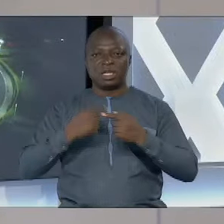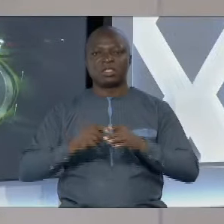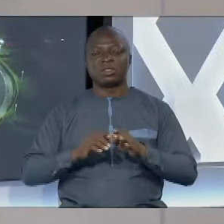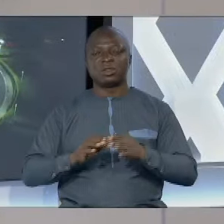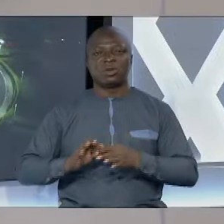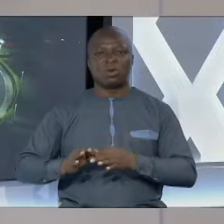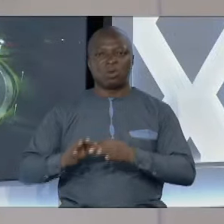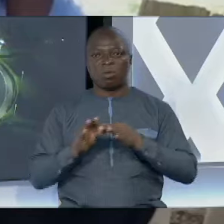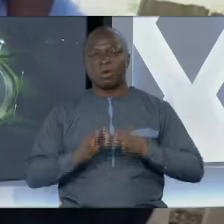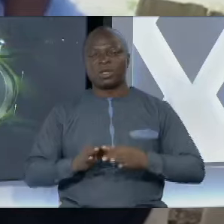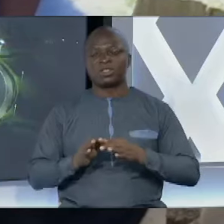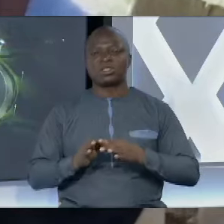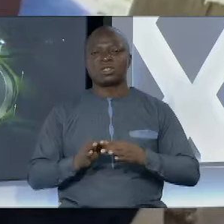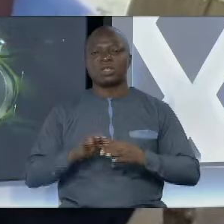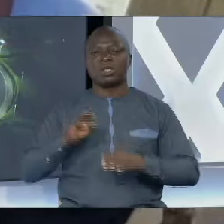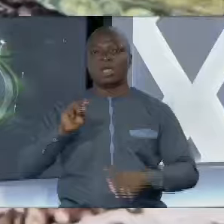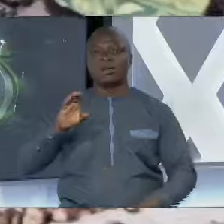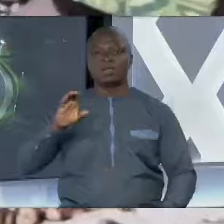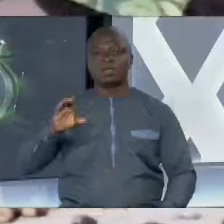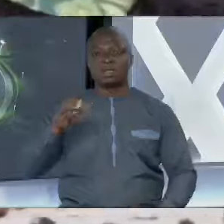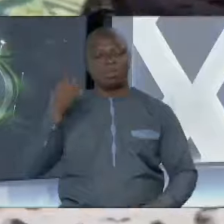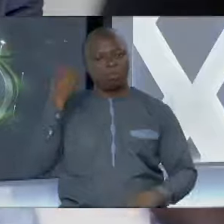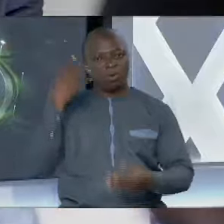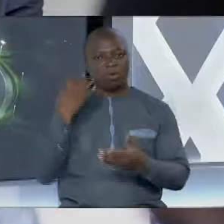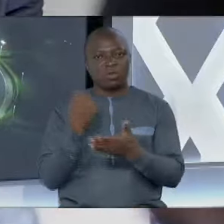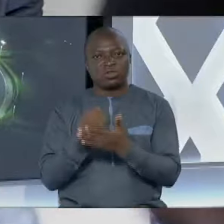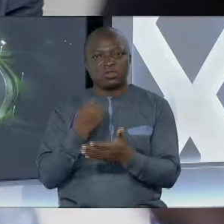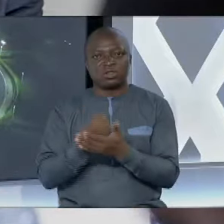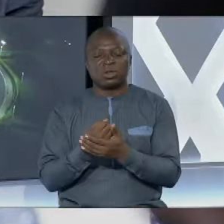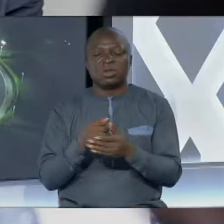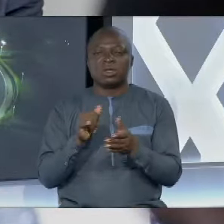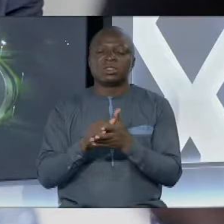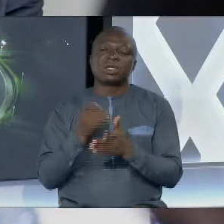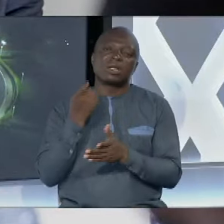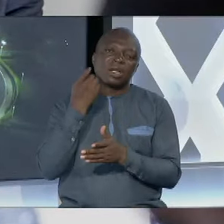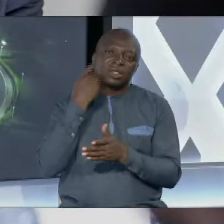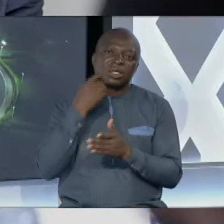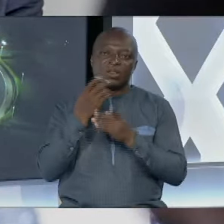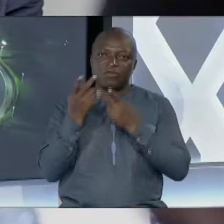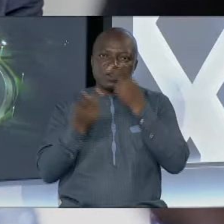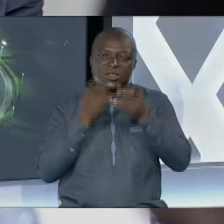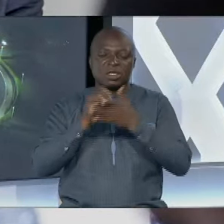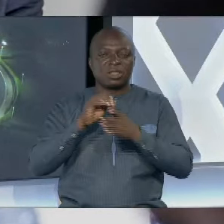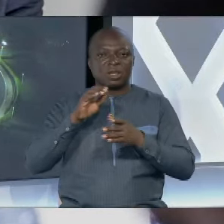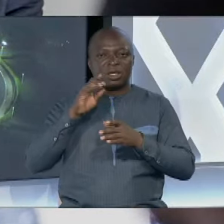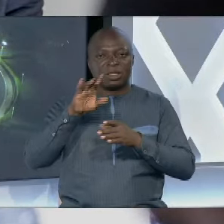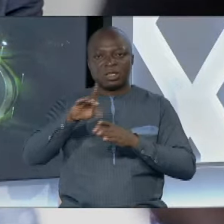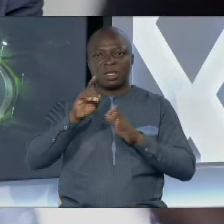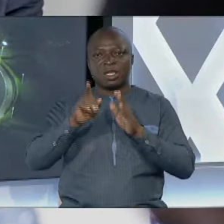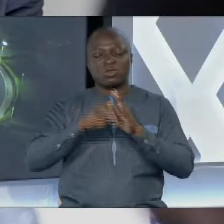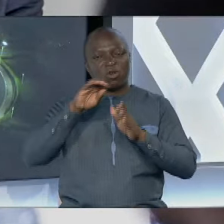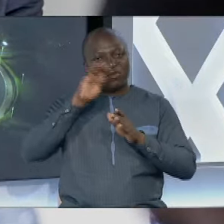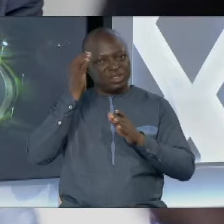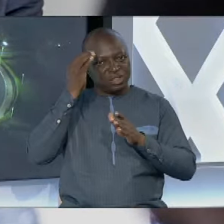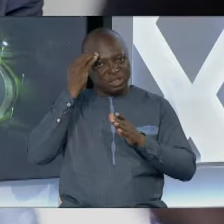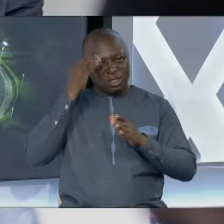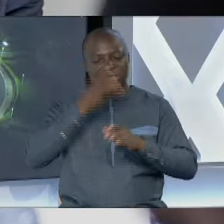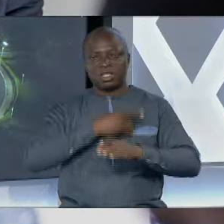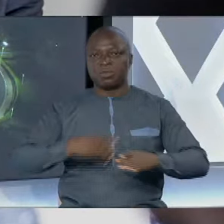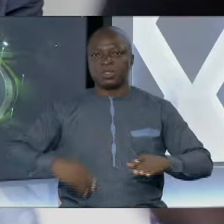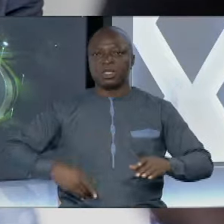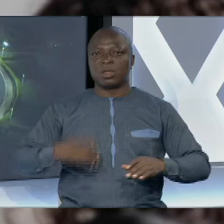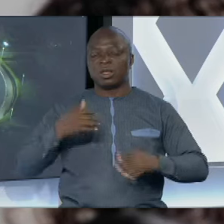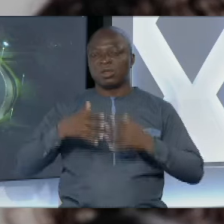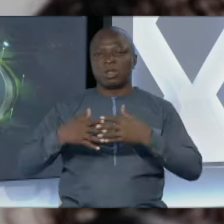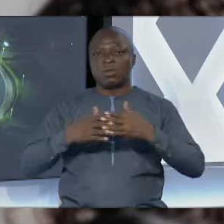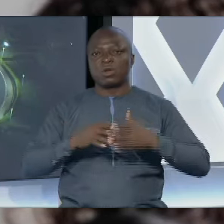MCC, et de diverses subventions. La récente visite d'une délégation d'officiels du Sénat américain au Togo témoigne